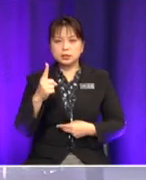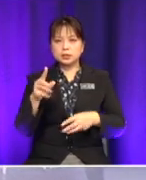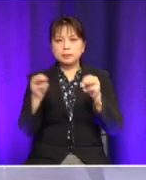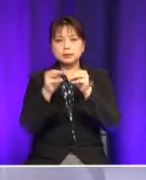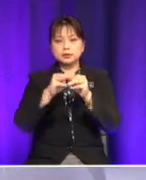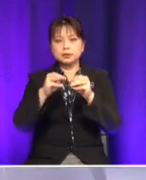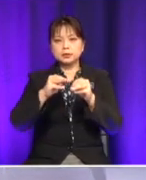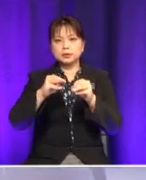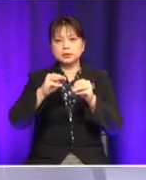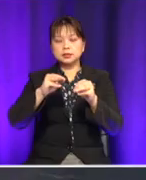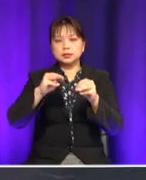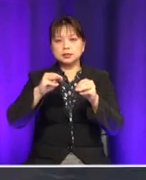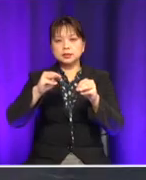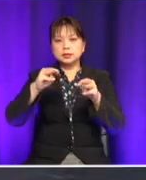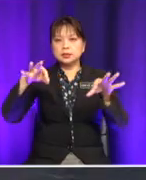kegunaan